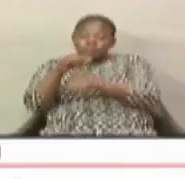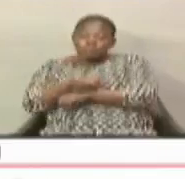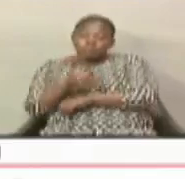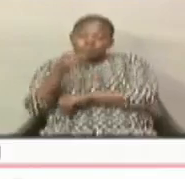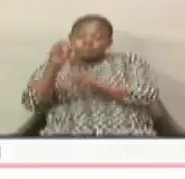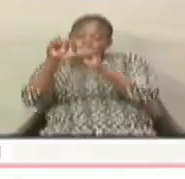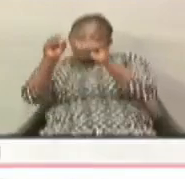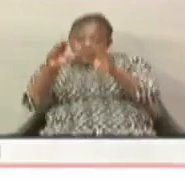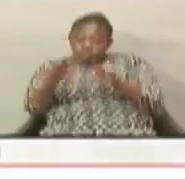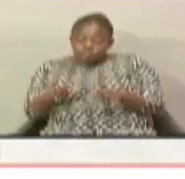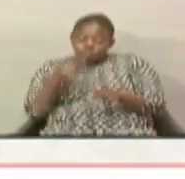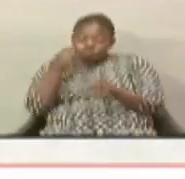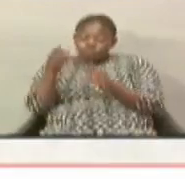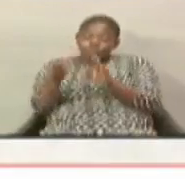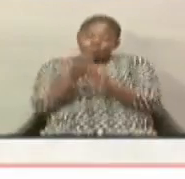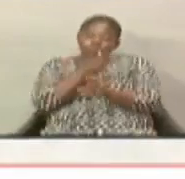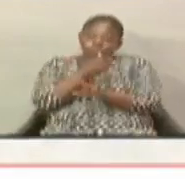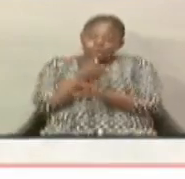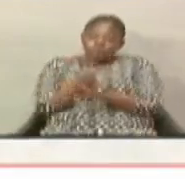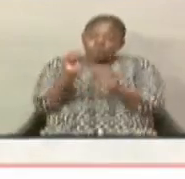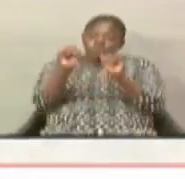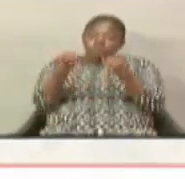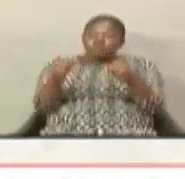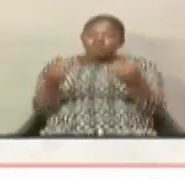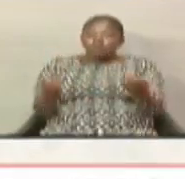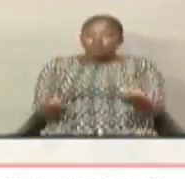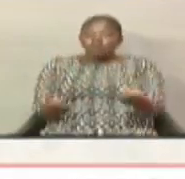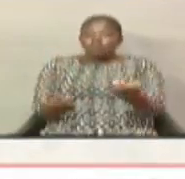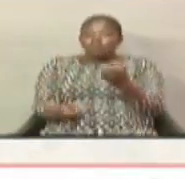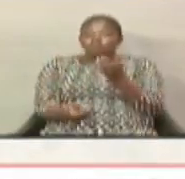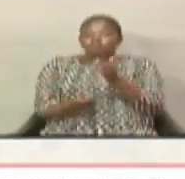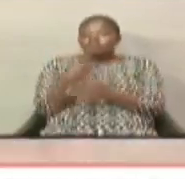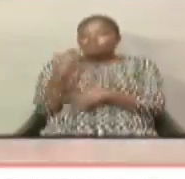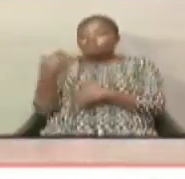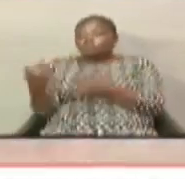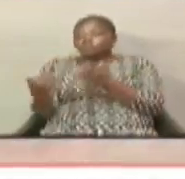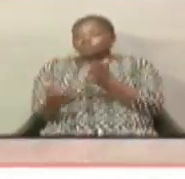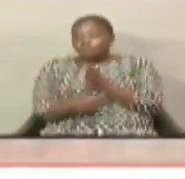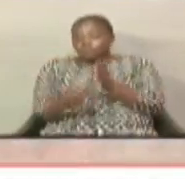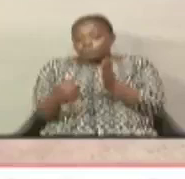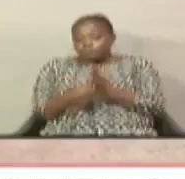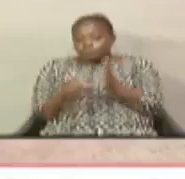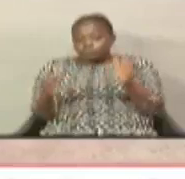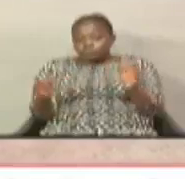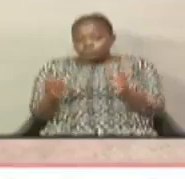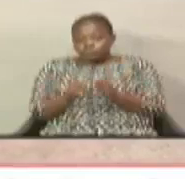musomesa agayidinga kisobola ate okukola disaster.